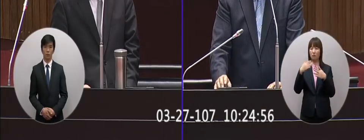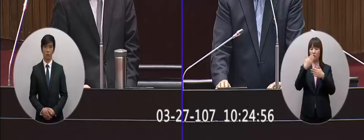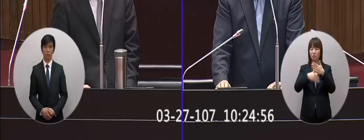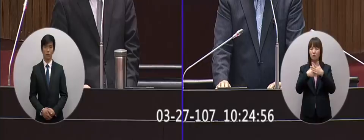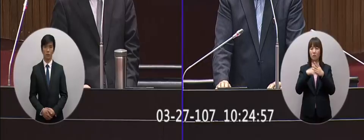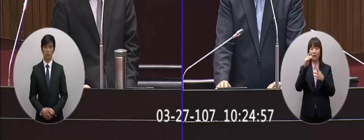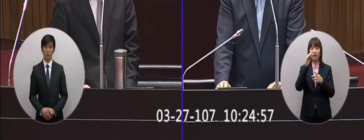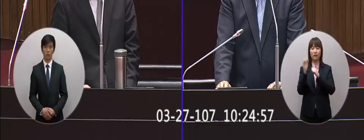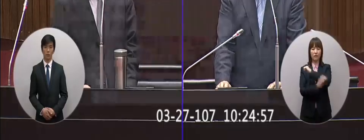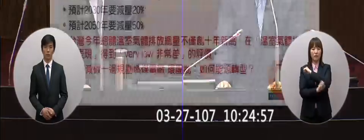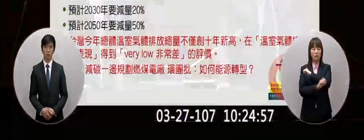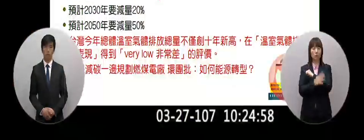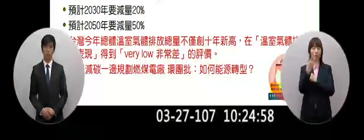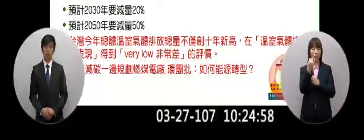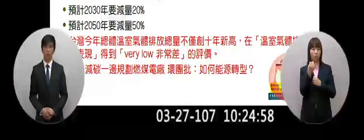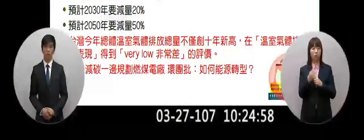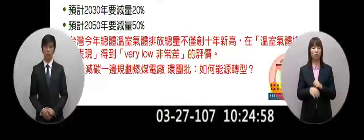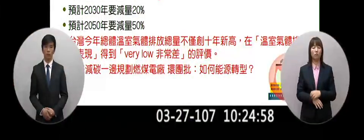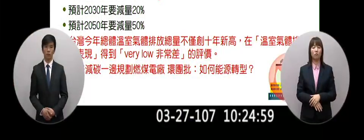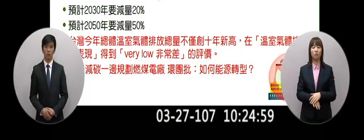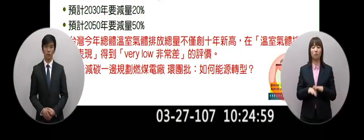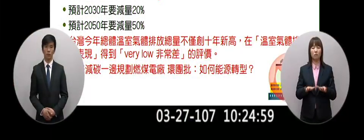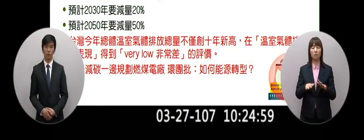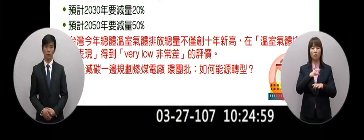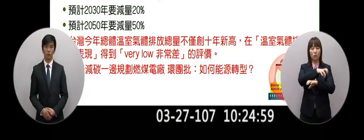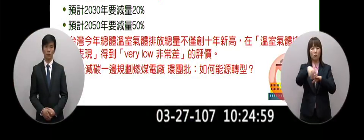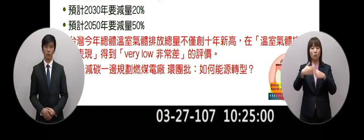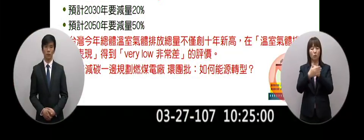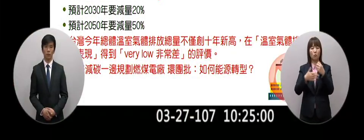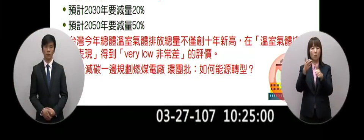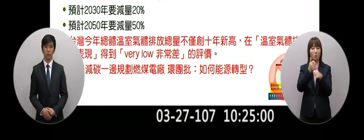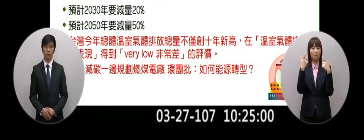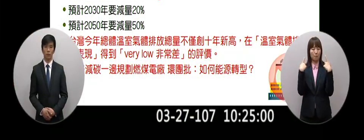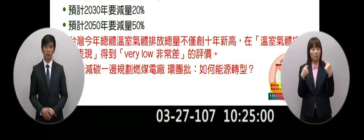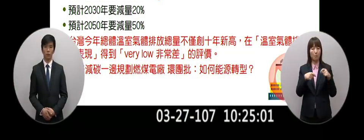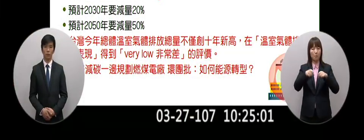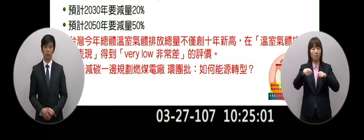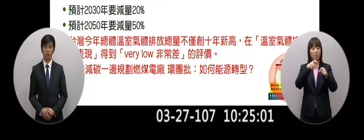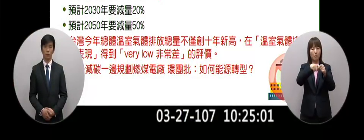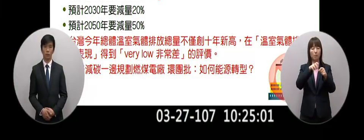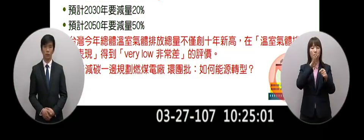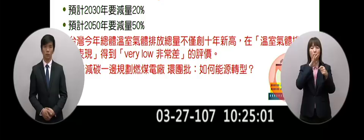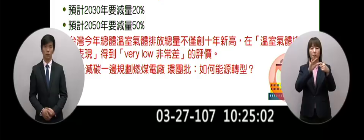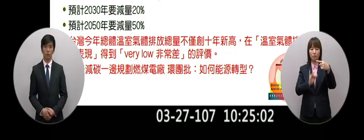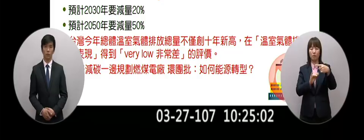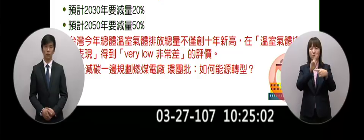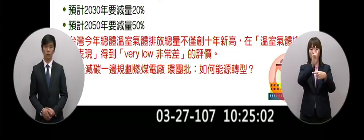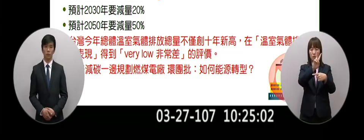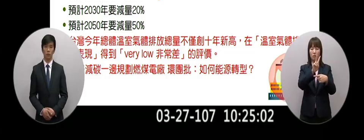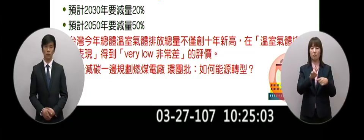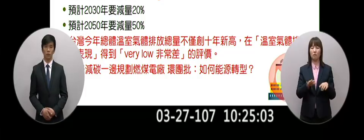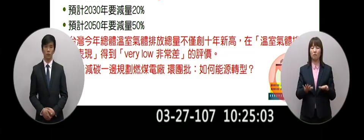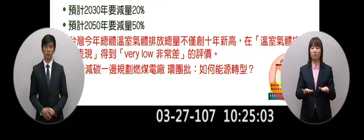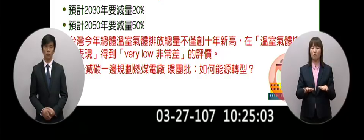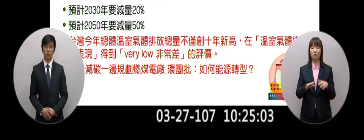碳多少？这个是我今天要跟你谈的。环保署原来定的目标是2%，那么2030年的